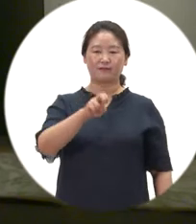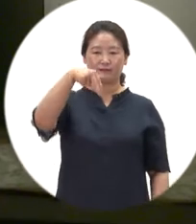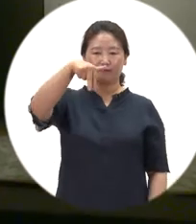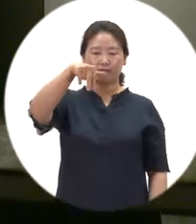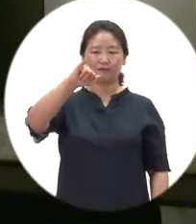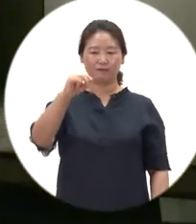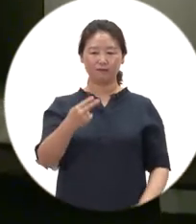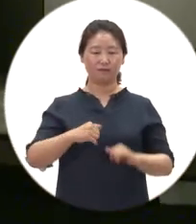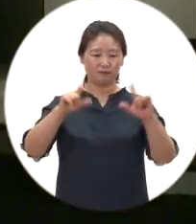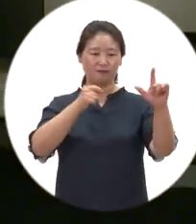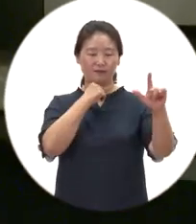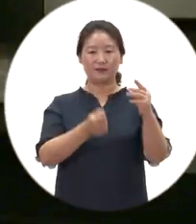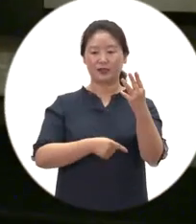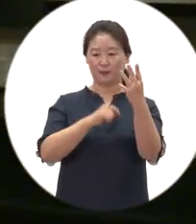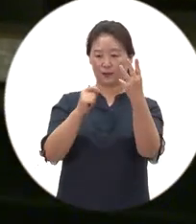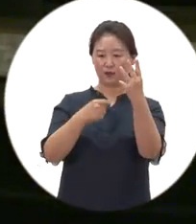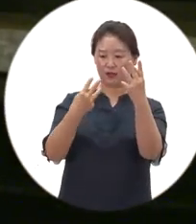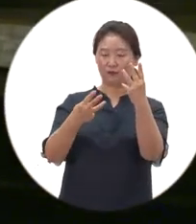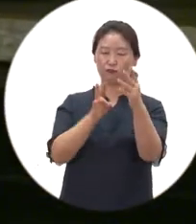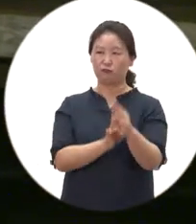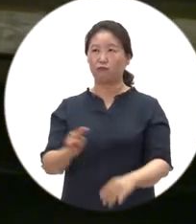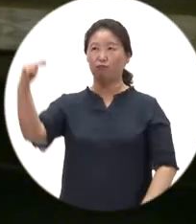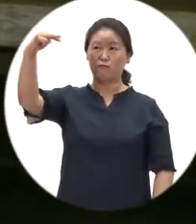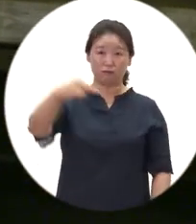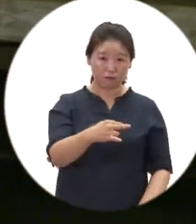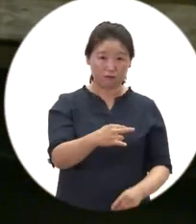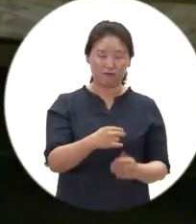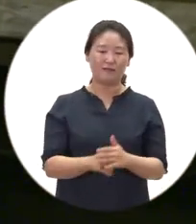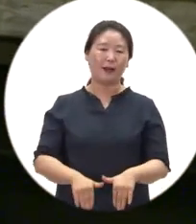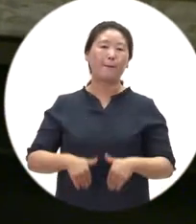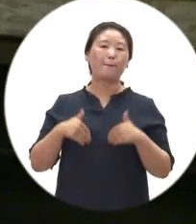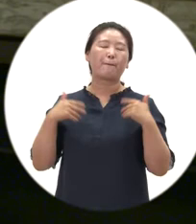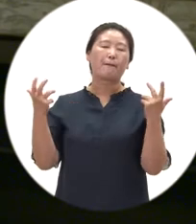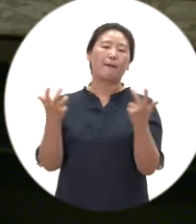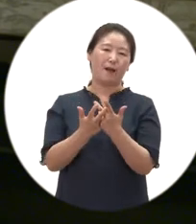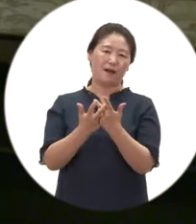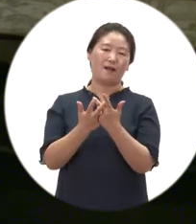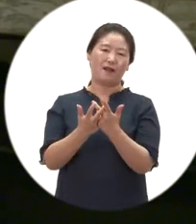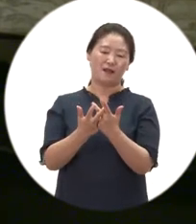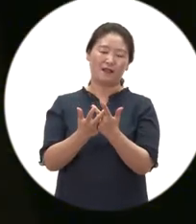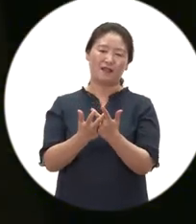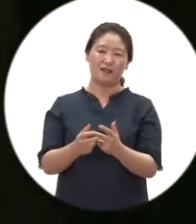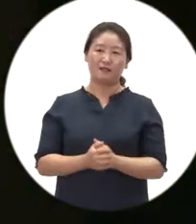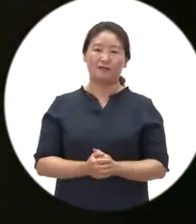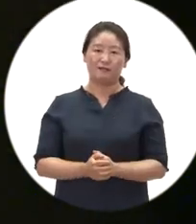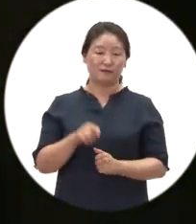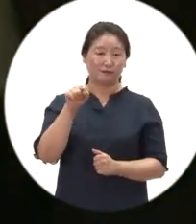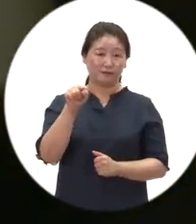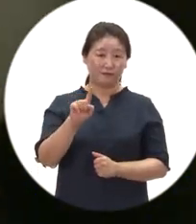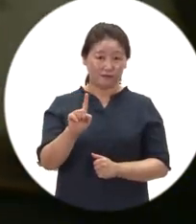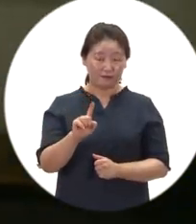삼진날은 음력 3월 3일로 강남 갔던 제비가 돌아오는 날이라 하여 봄 기운이 완연한 날입니다.